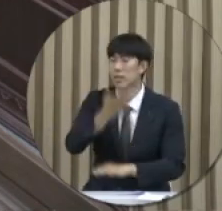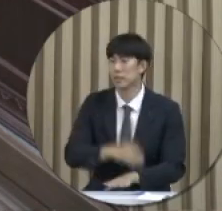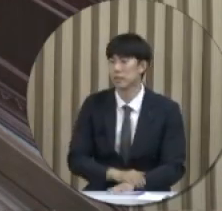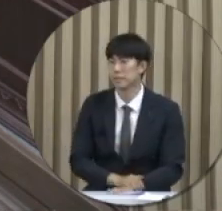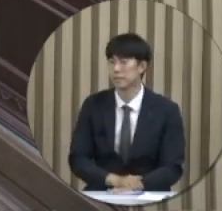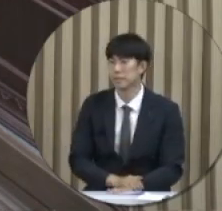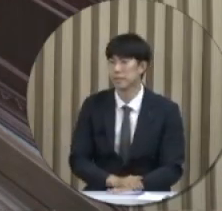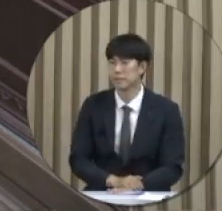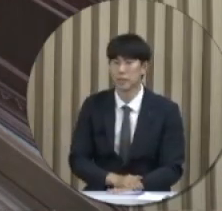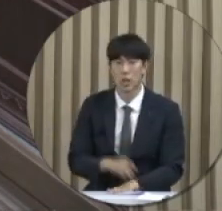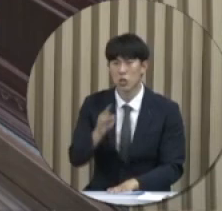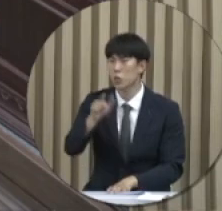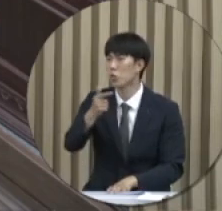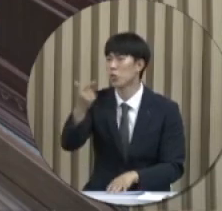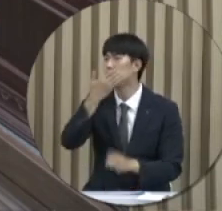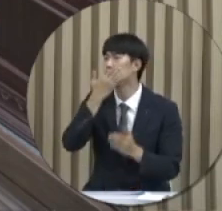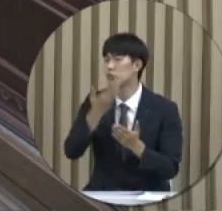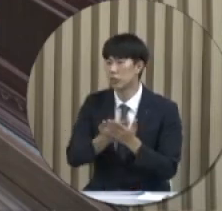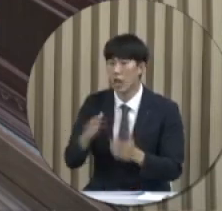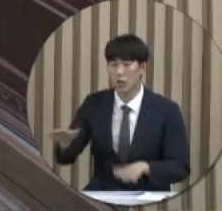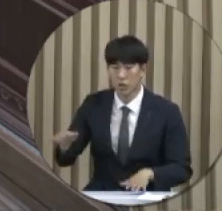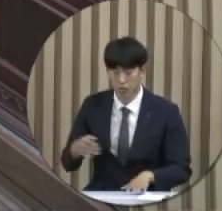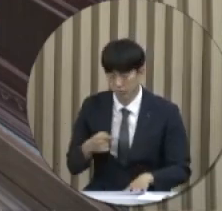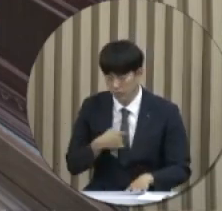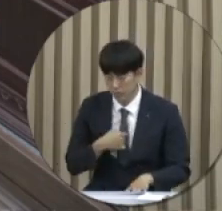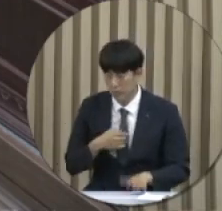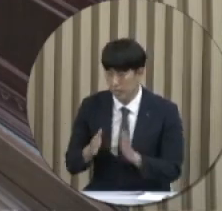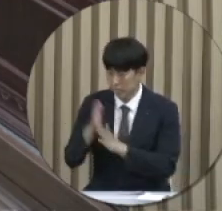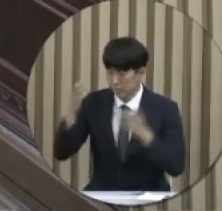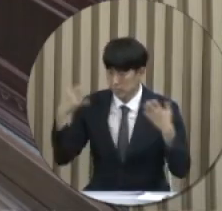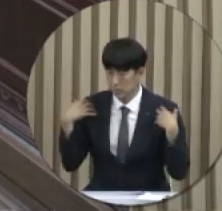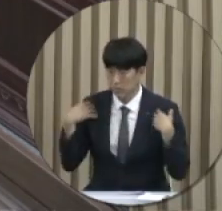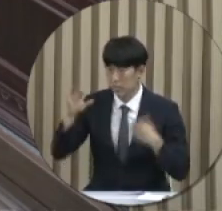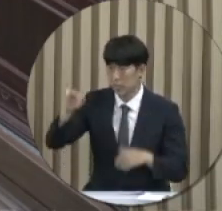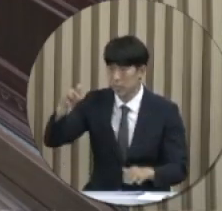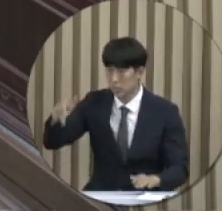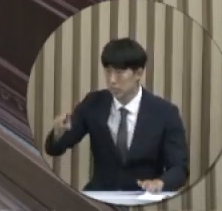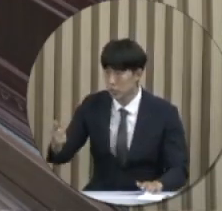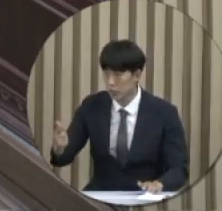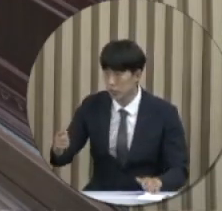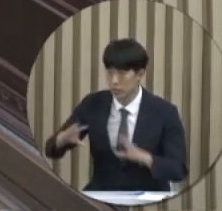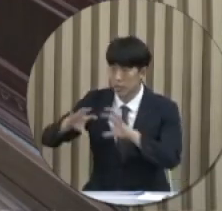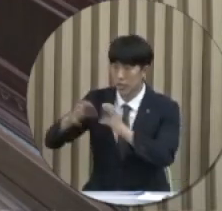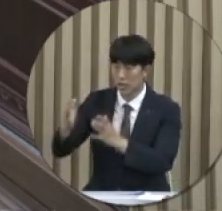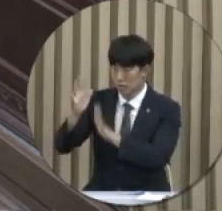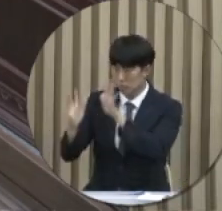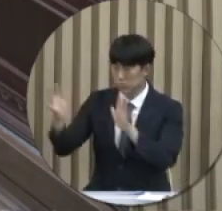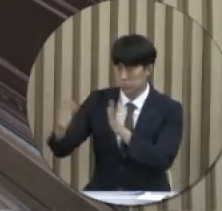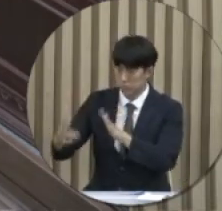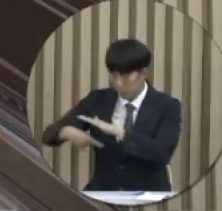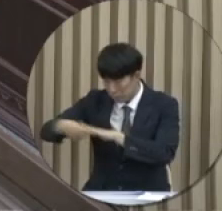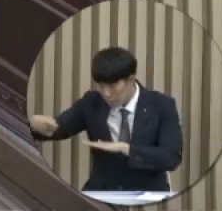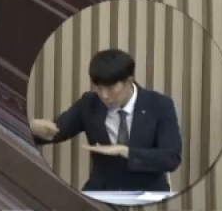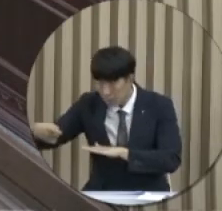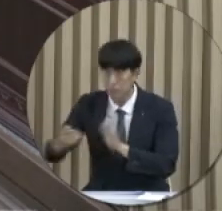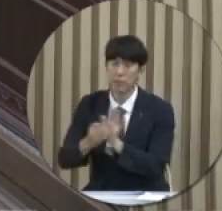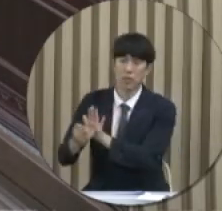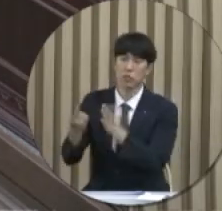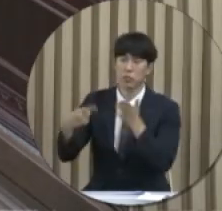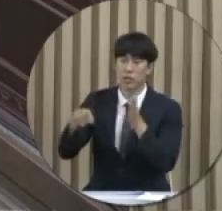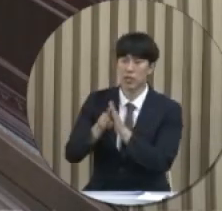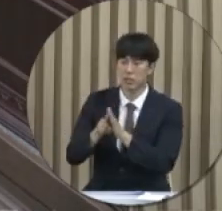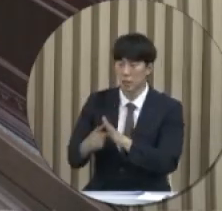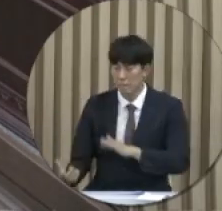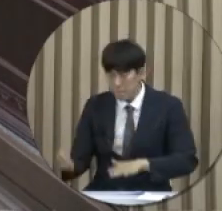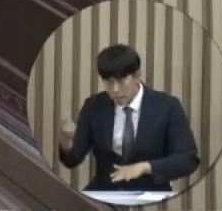있습니다. 네. 그리고 저거는 매우 중요한 저희가 2천으로 딱 우리 국유림을 뺏기는 걸 막기 위해서 상당히 발